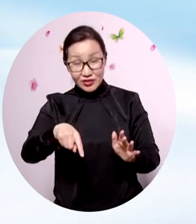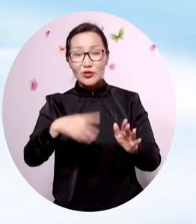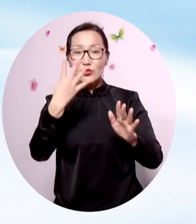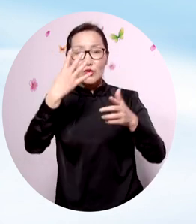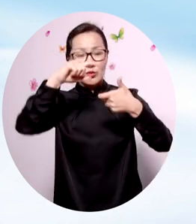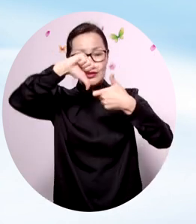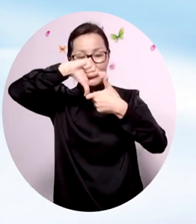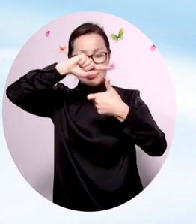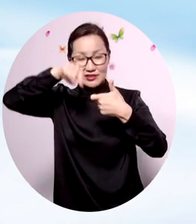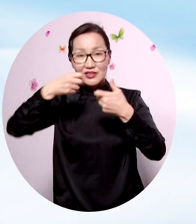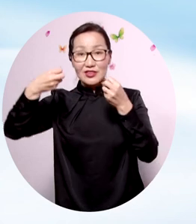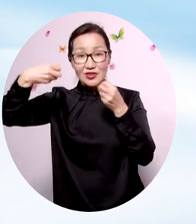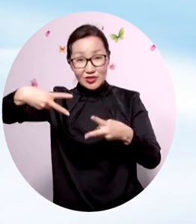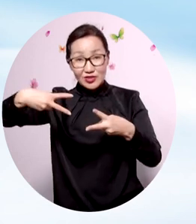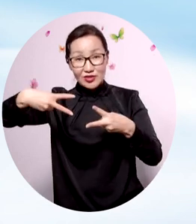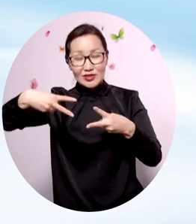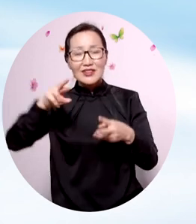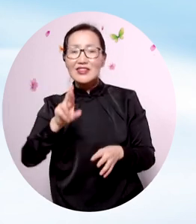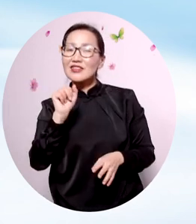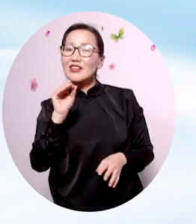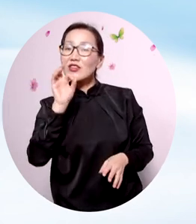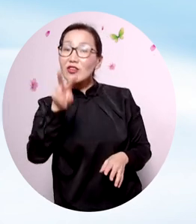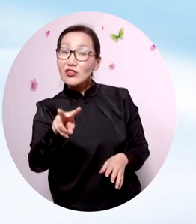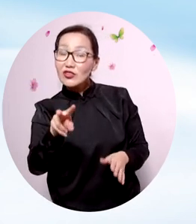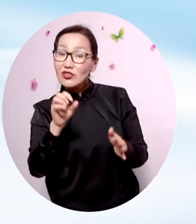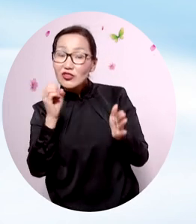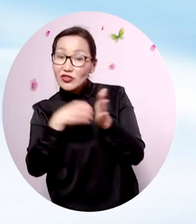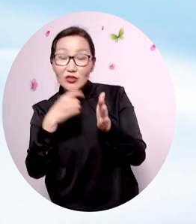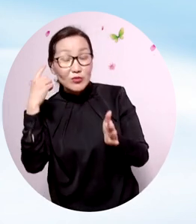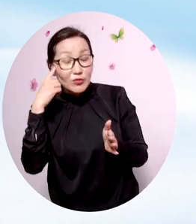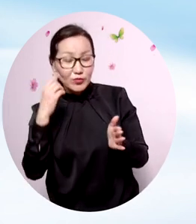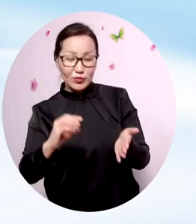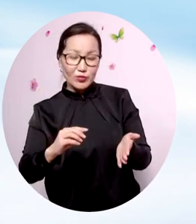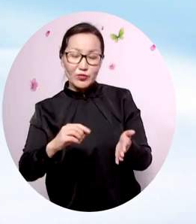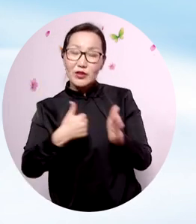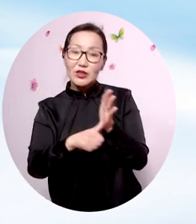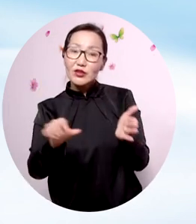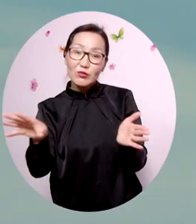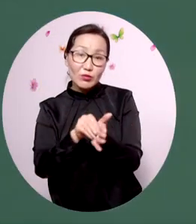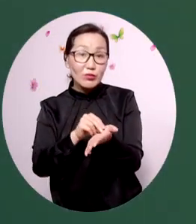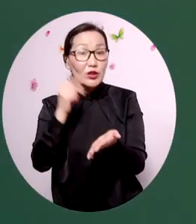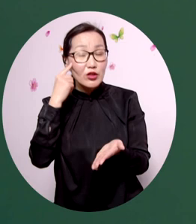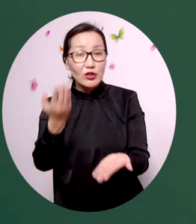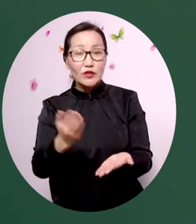дөрвөн тал нь тэнцүү учраас яаж олох ёстой вэ? Дэвтэр дээрээ бичээд бодорой.